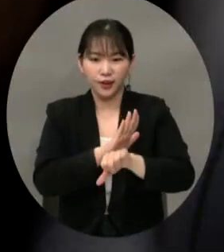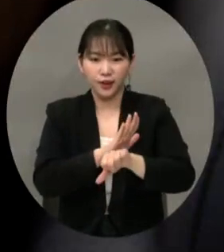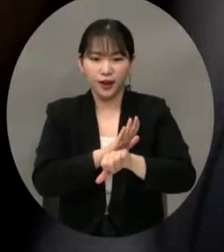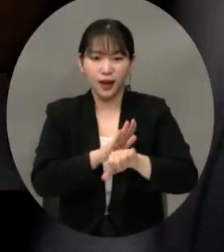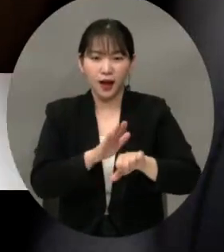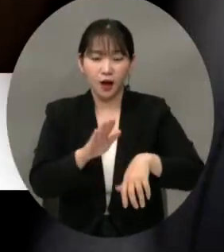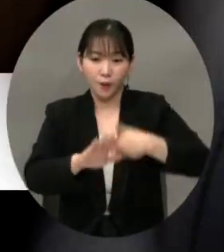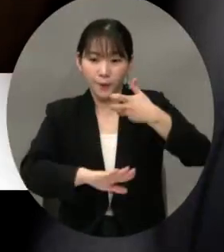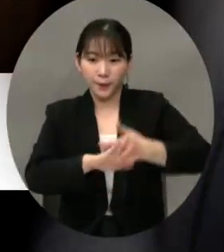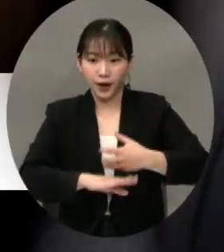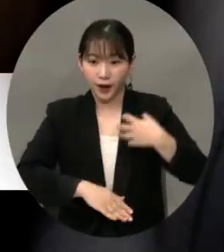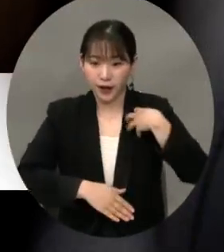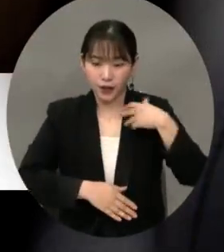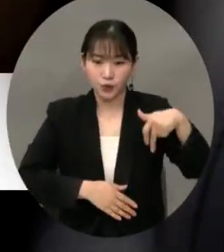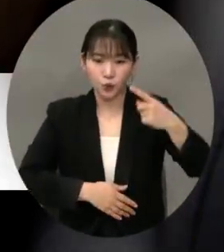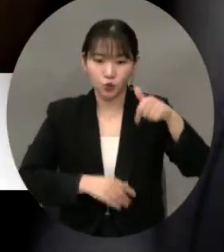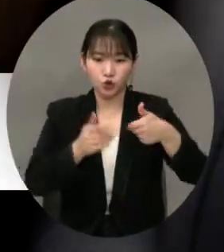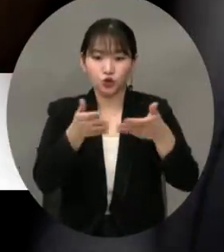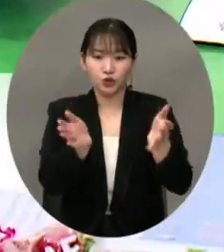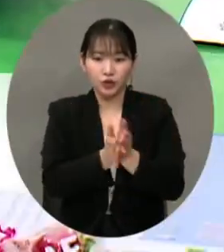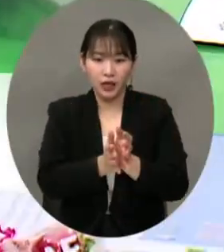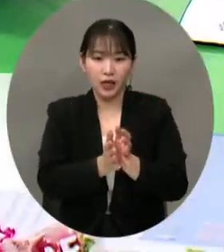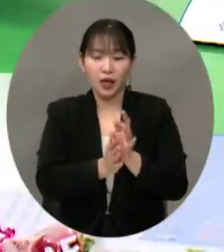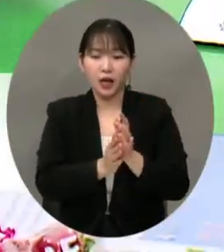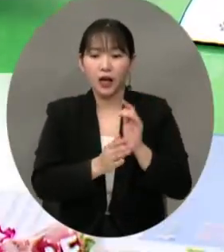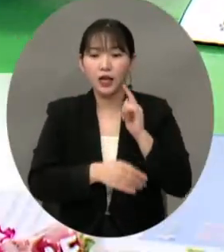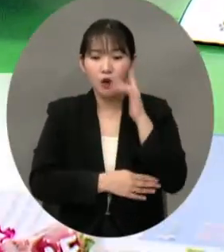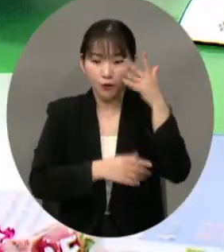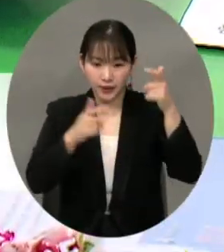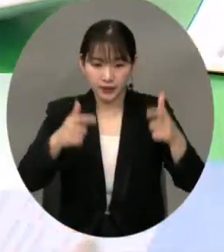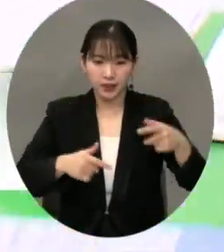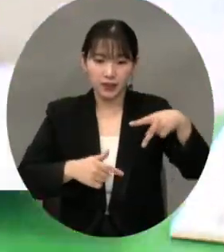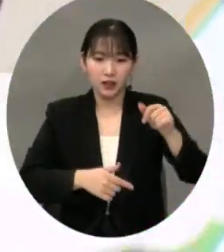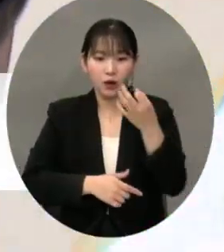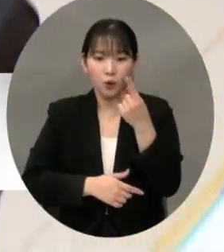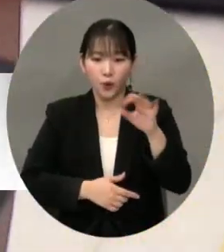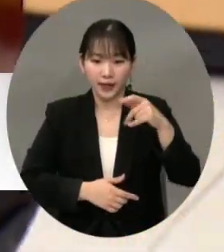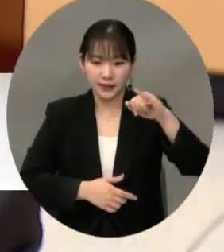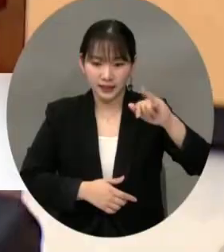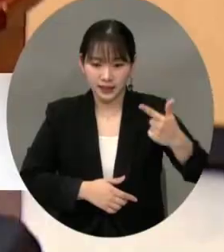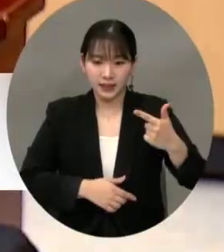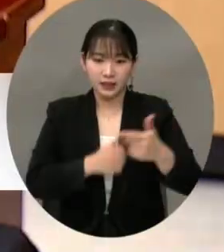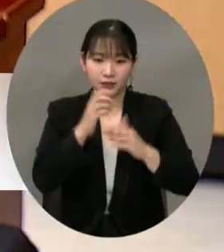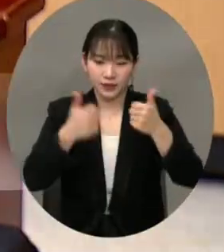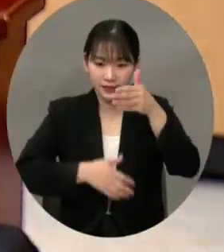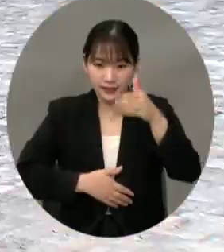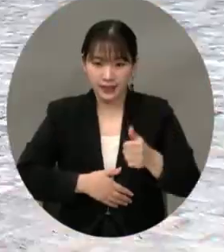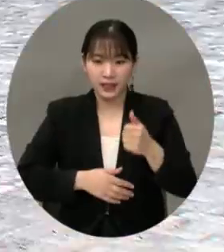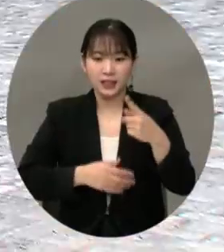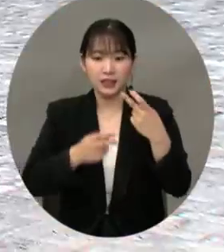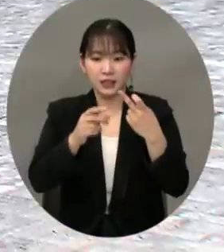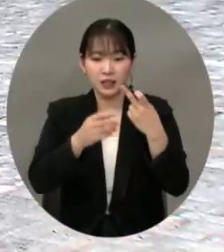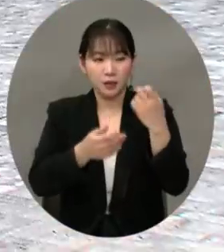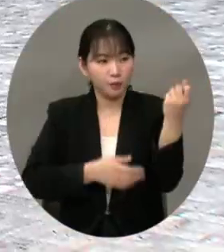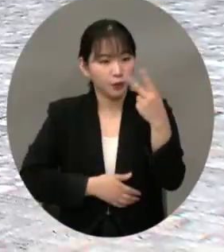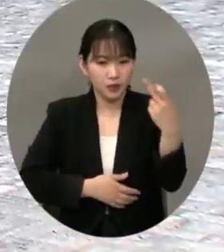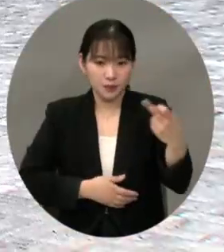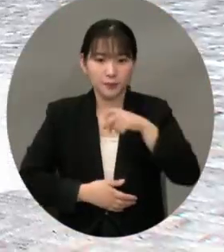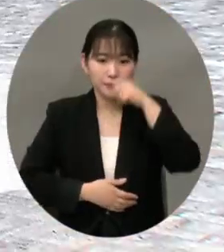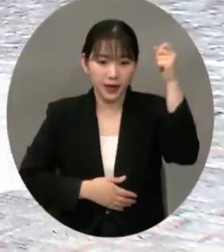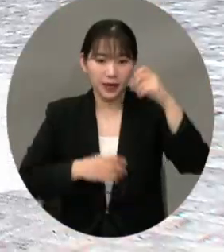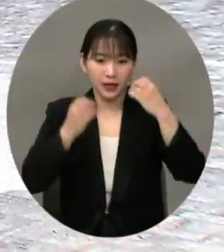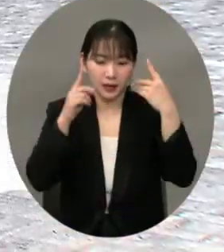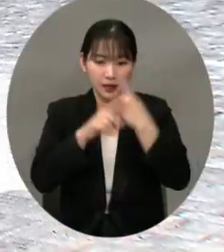돌풍의 주역이었던 조국혁신당에는 영광 출신인 서황진 정책위 의장이 12번으로 당선됐고